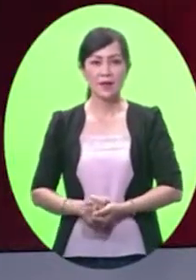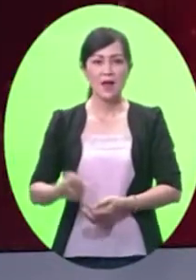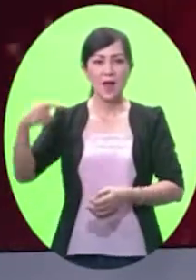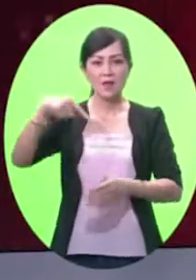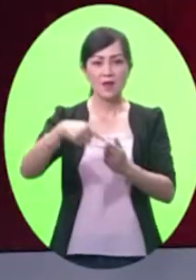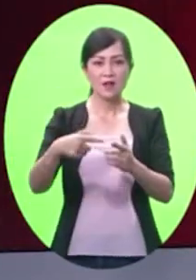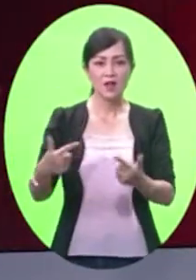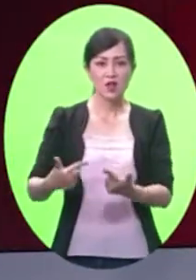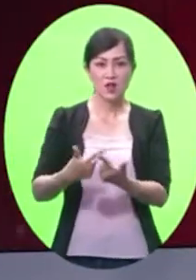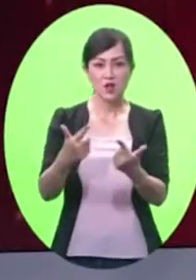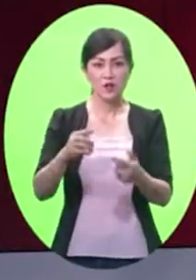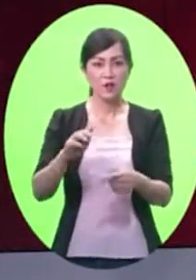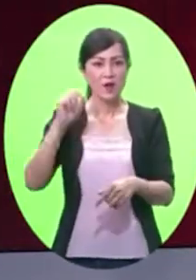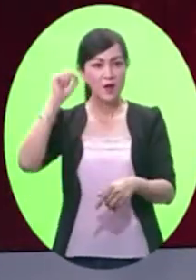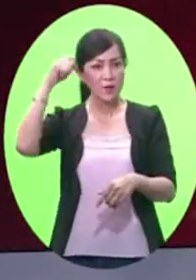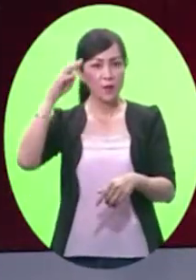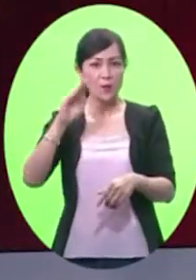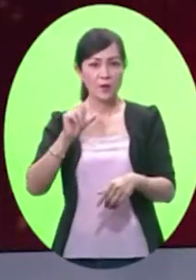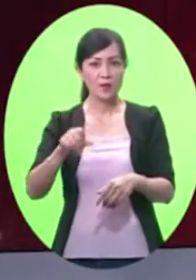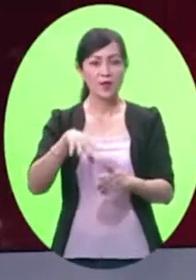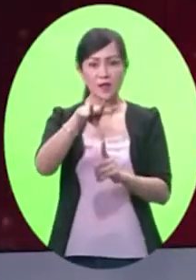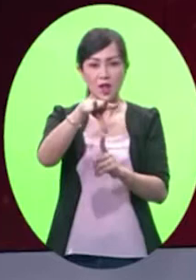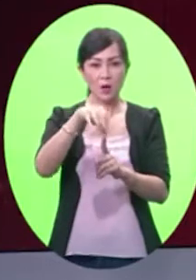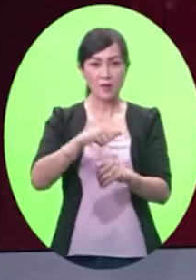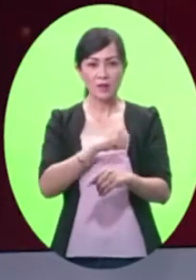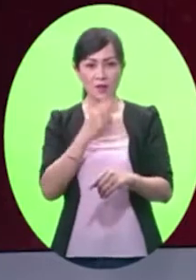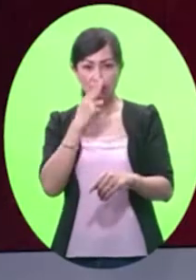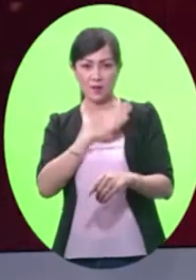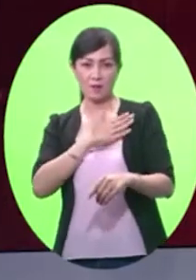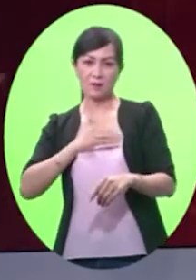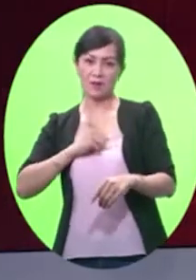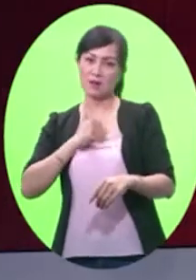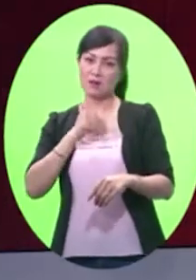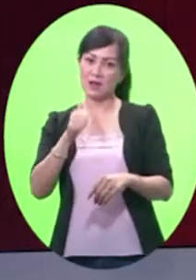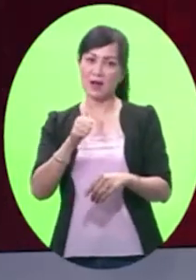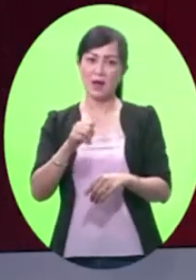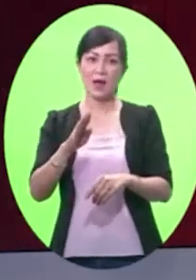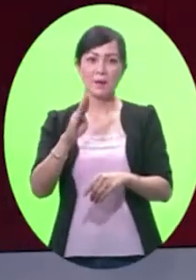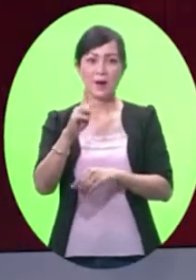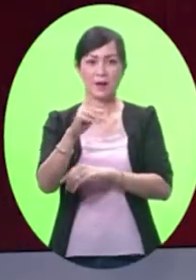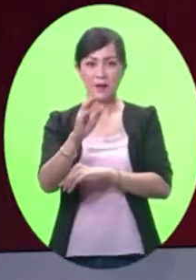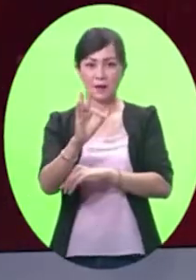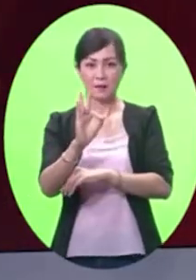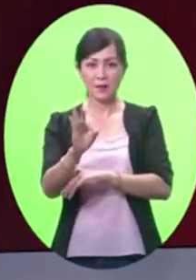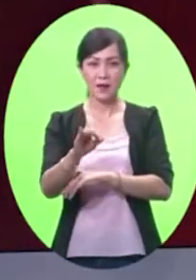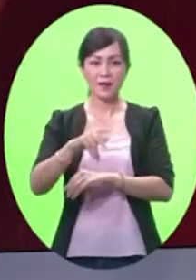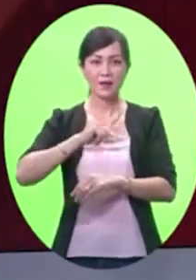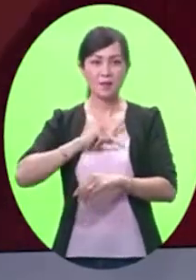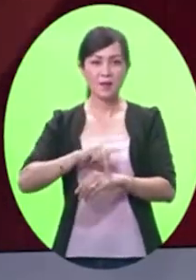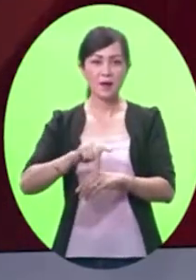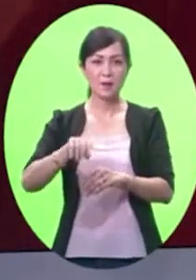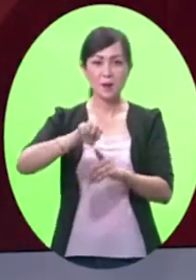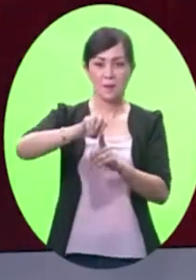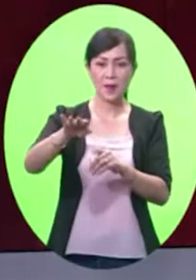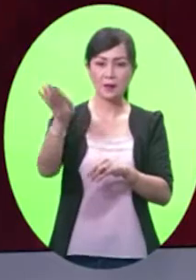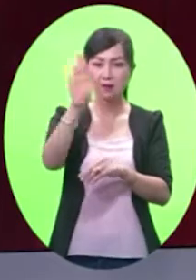Trở về từ liên hoan phim Busan với những thông tin khiến người hâm mộ điện ảnh Việt Nam tự hào, phim điện ảnh Bắc Kim Thang chính thức được kiểm duyệt và cấp phép phổ biến